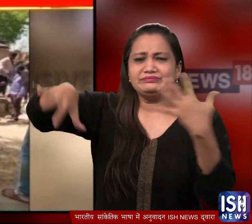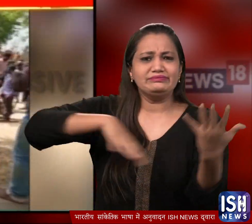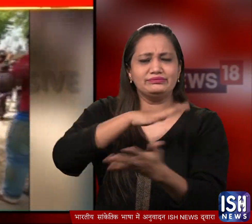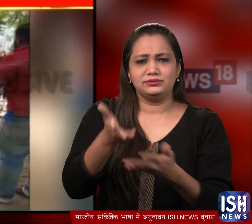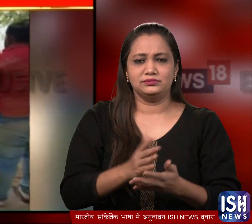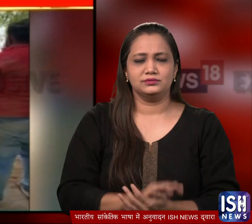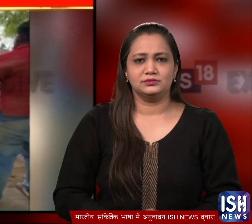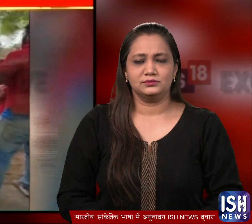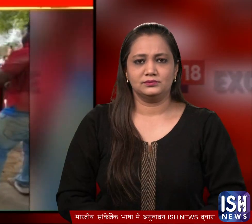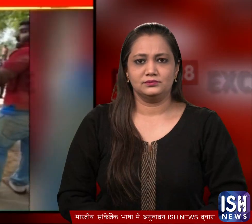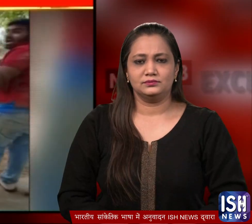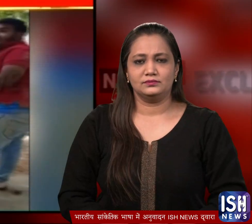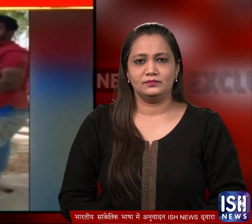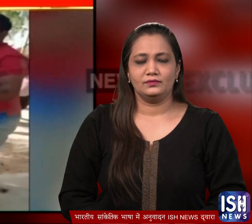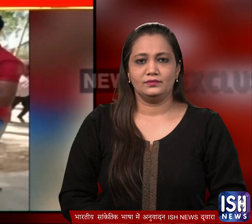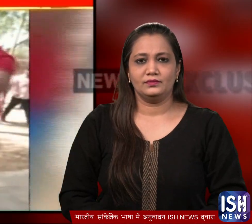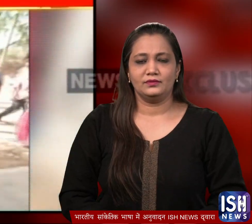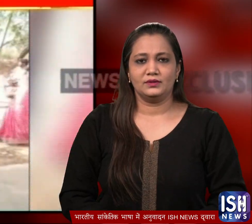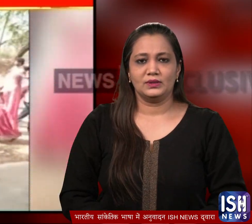अफरा तफरी मच गई।